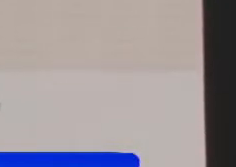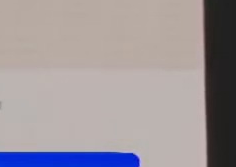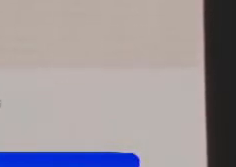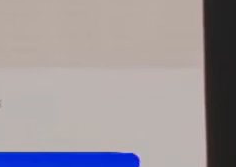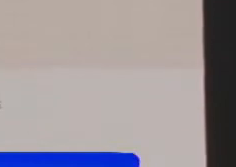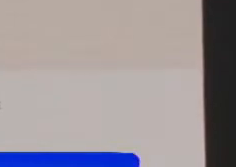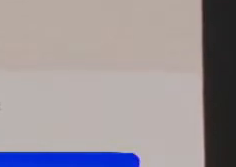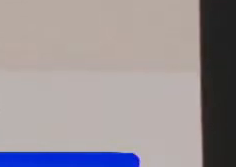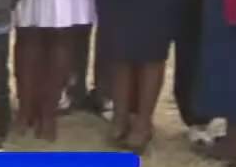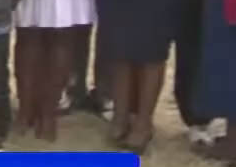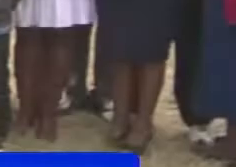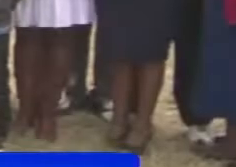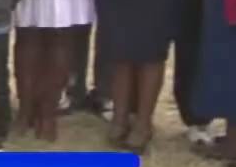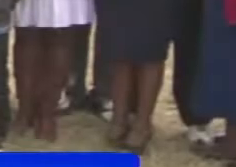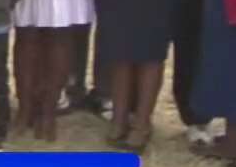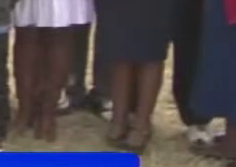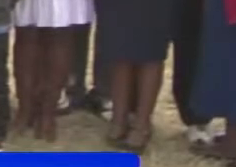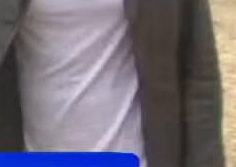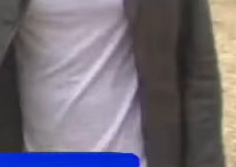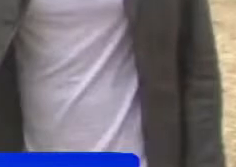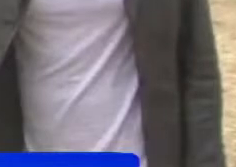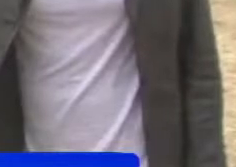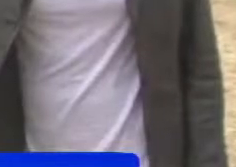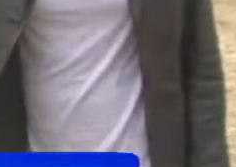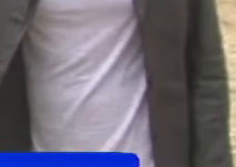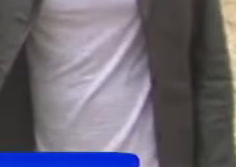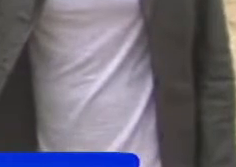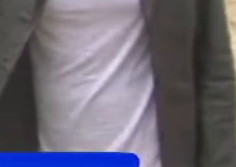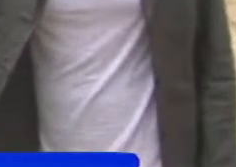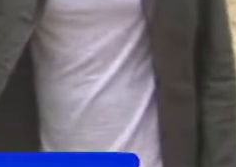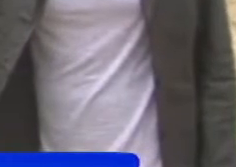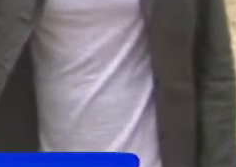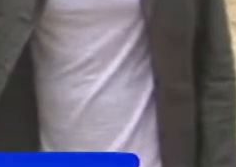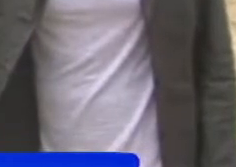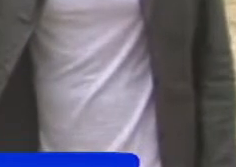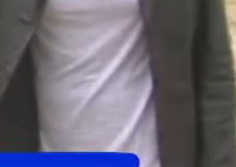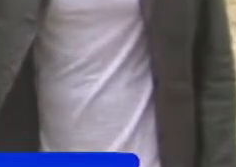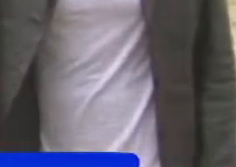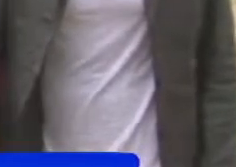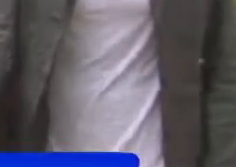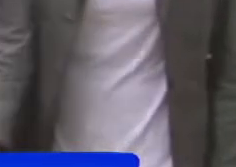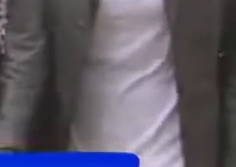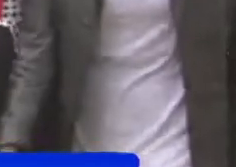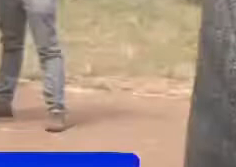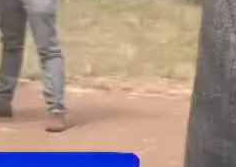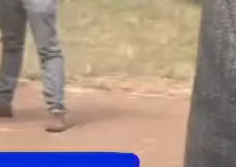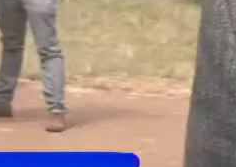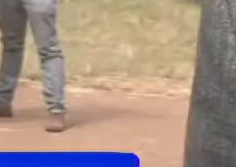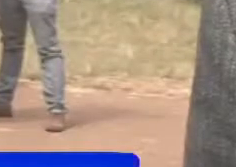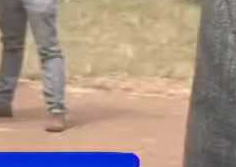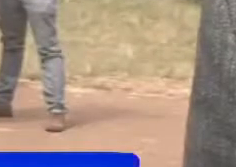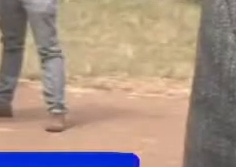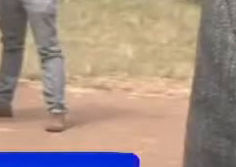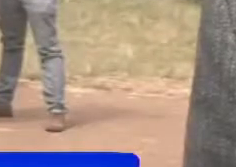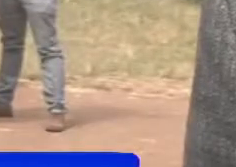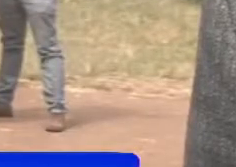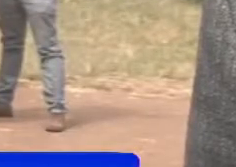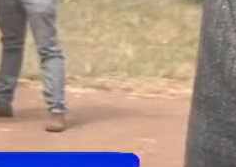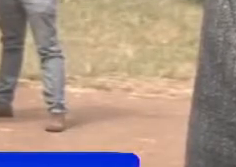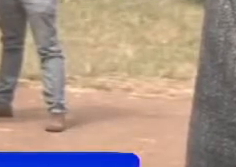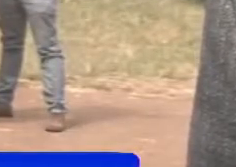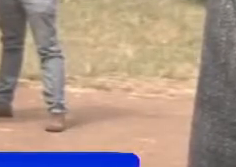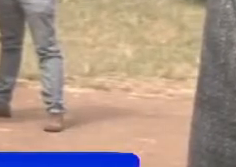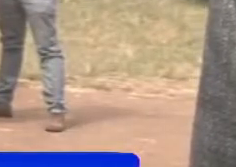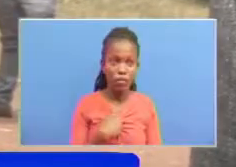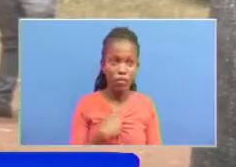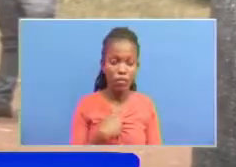kujaza wale ambao hawatapata milioni 10 na achukue ID. Sawa sawa. Mimi